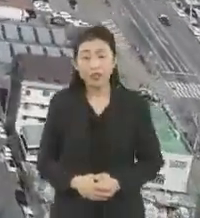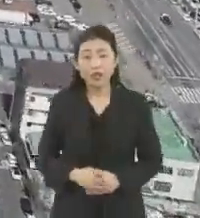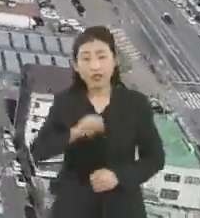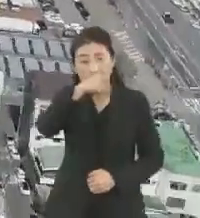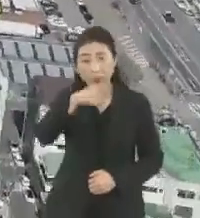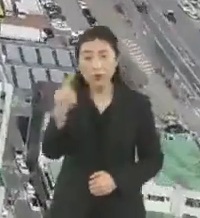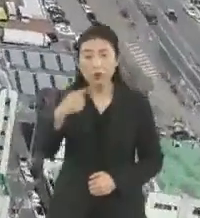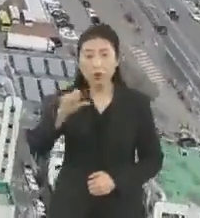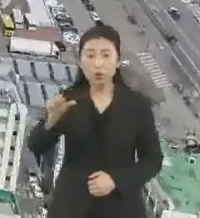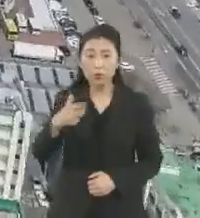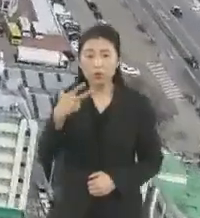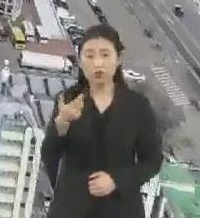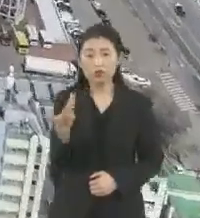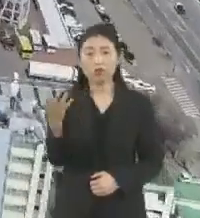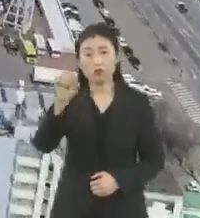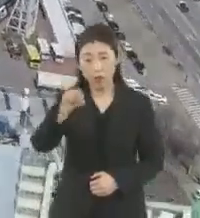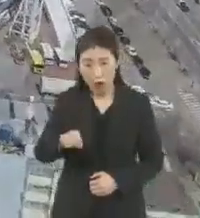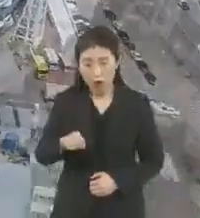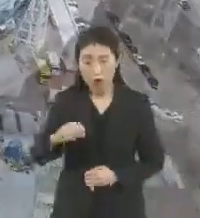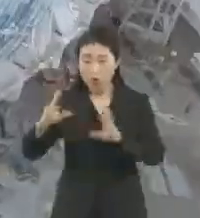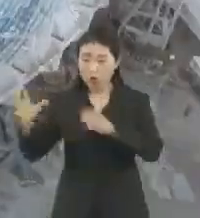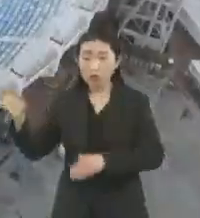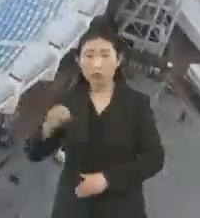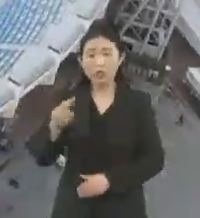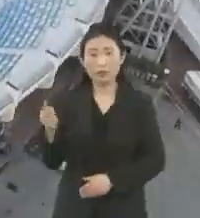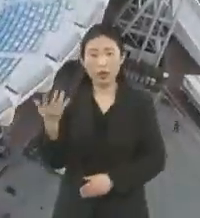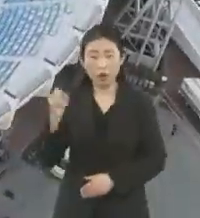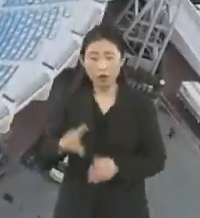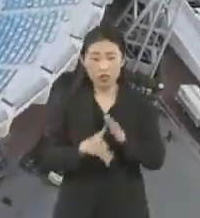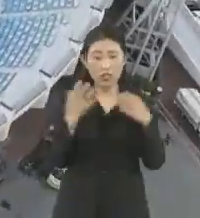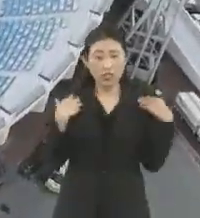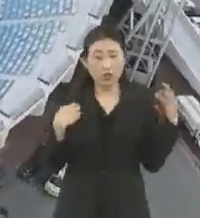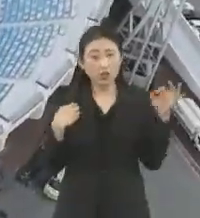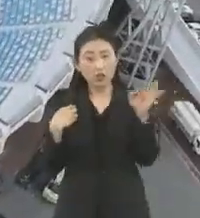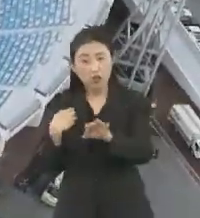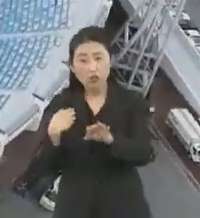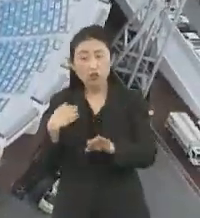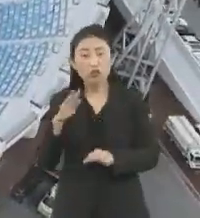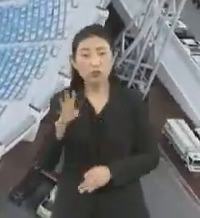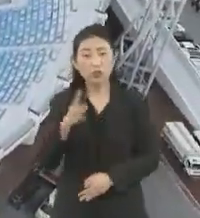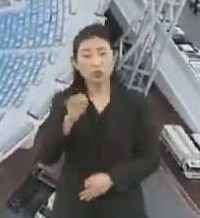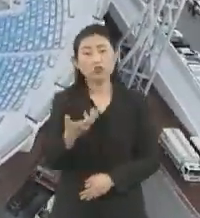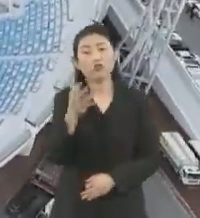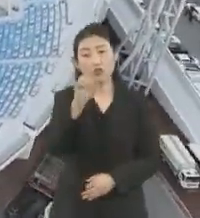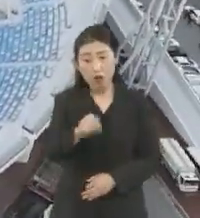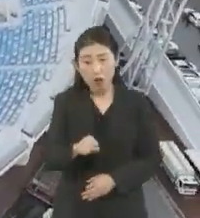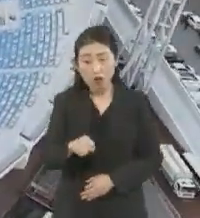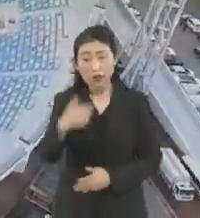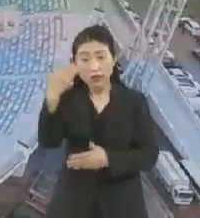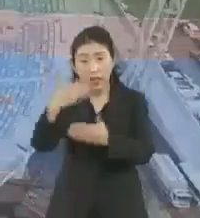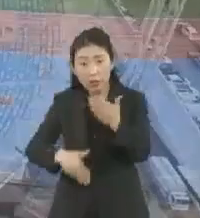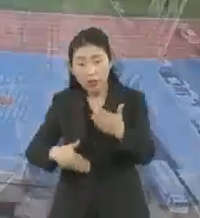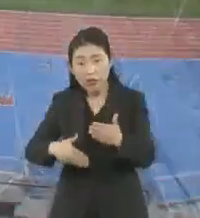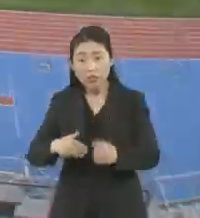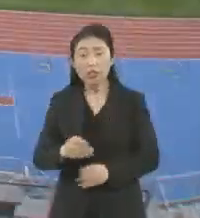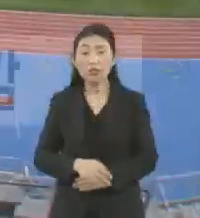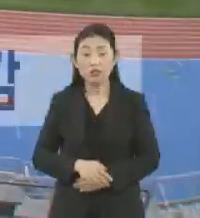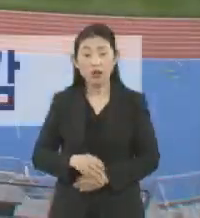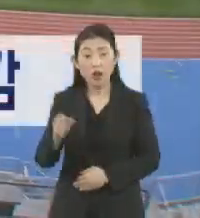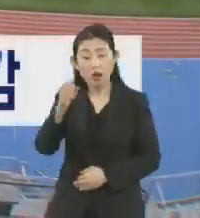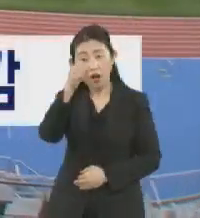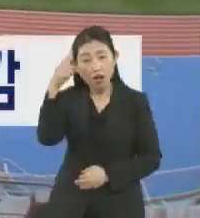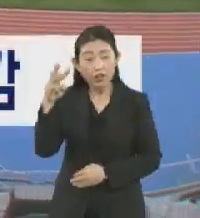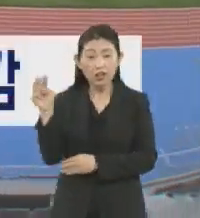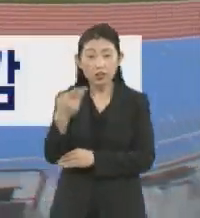공사비는 1579억 원으로 국비 200억 원, 시비 949억 원입니다. 나머지에 해당하는 430억을